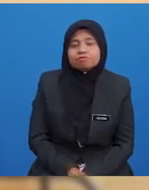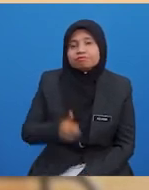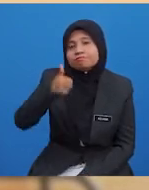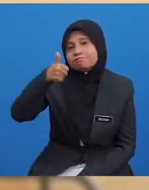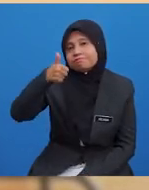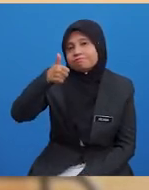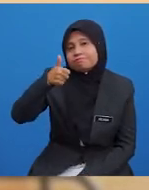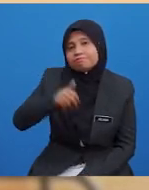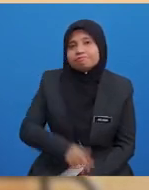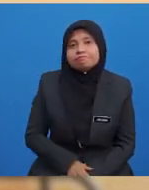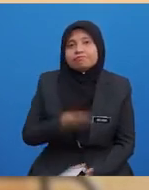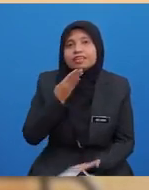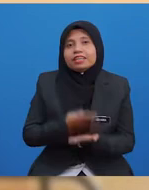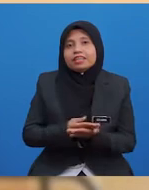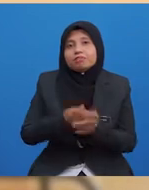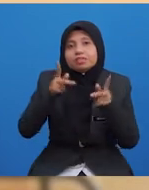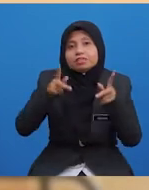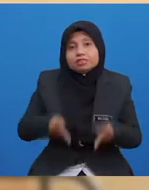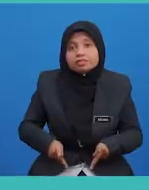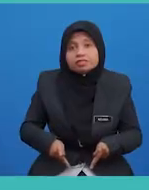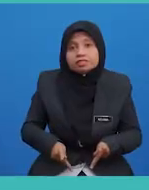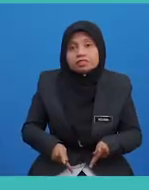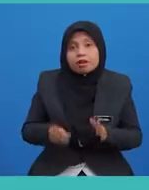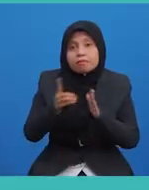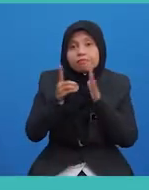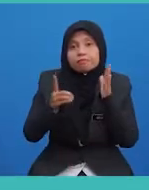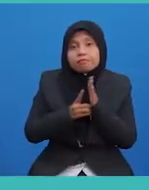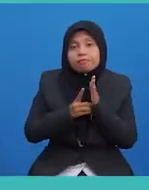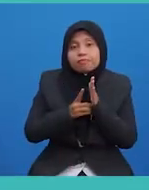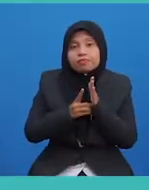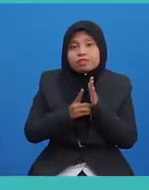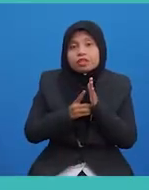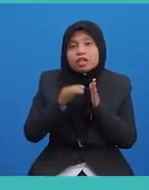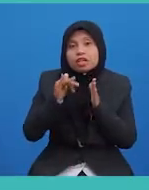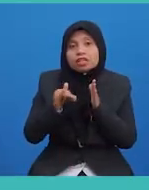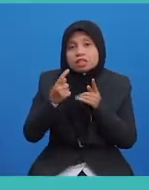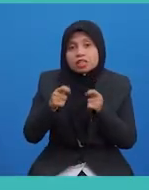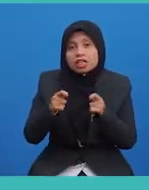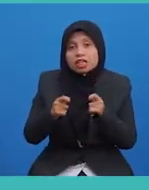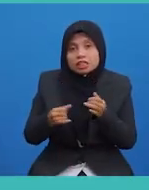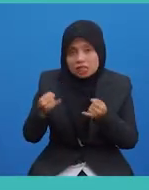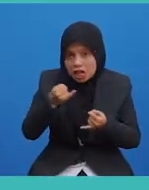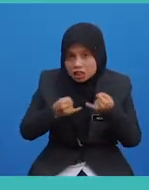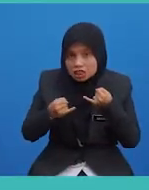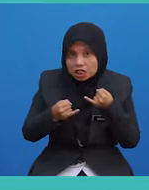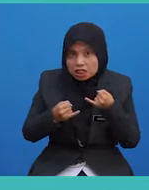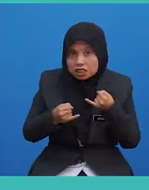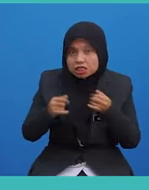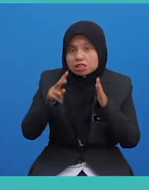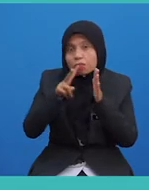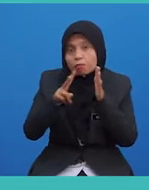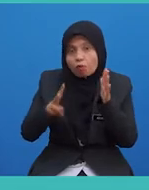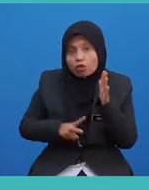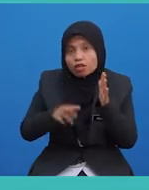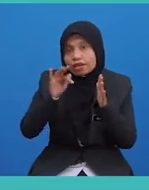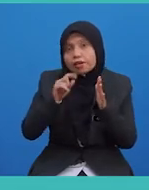Bagus. Baiklah, para pelajar. Berdasarkan contoh-contoh data yang telah dianalisis, pola yang manakah